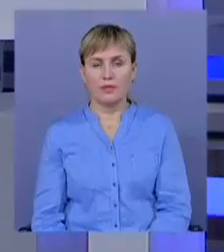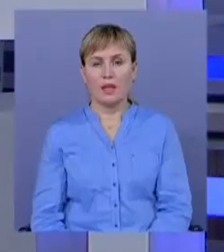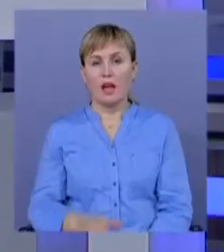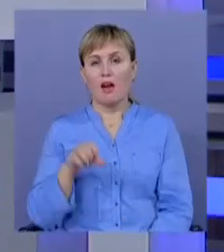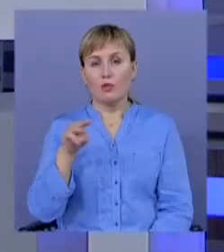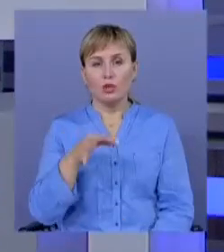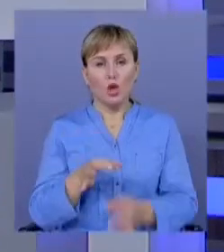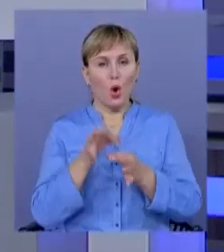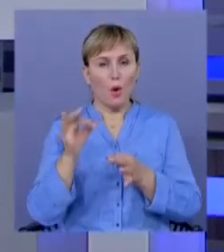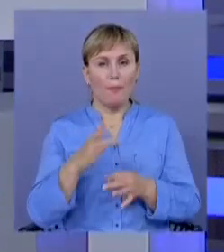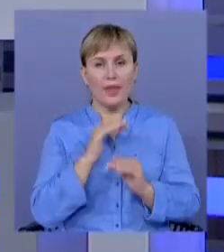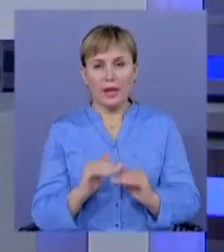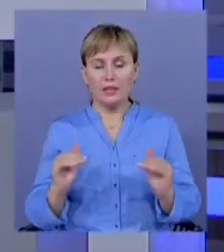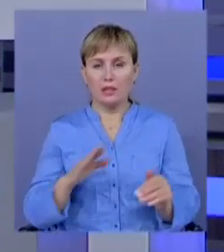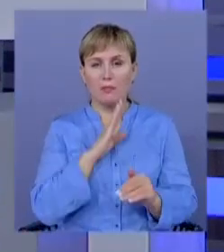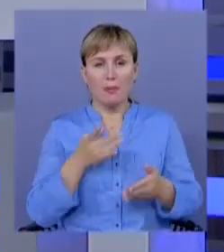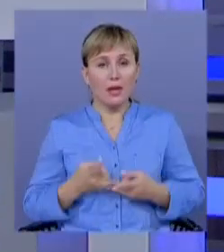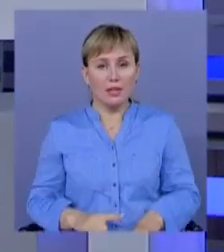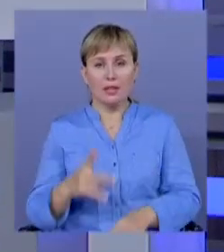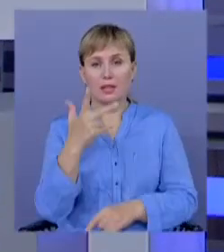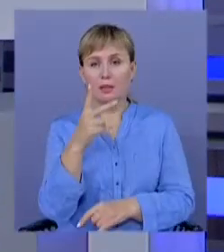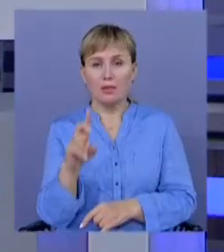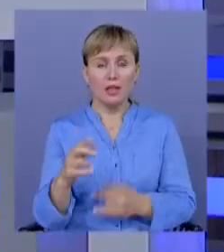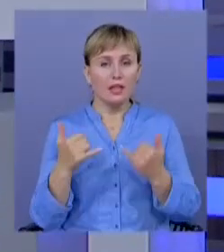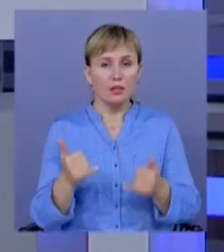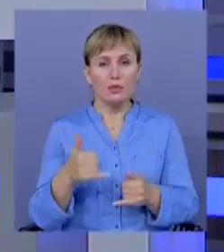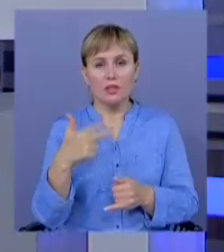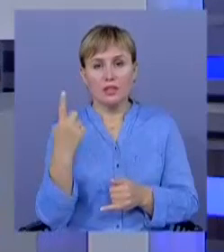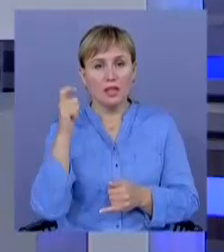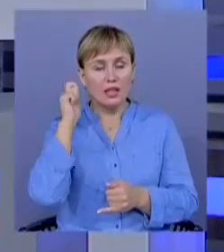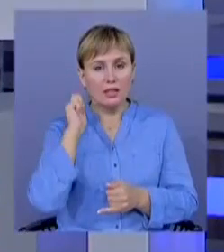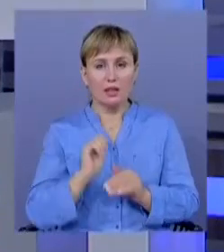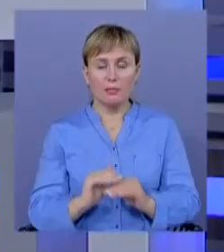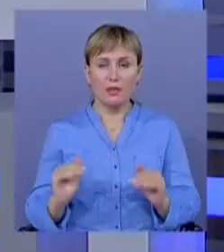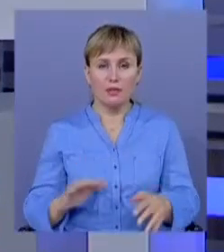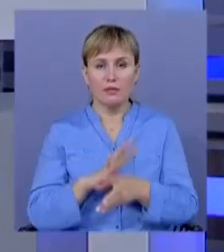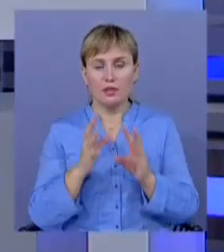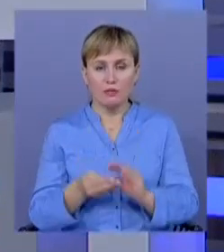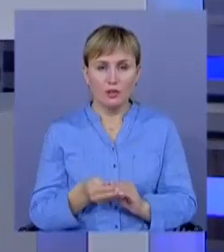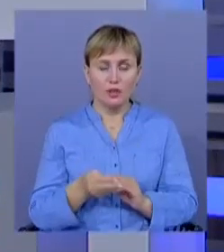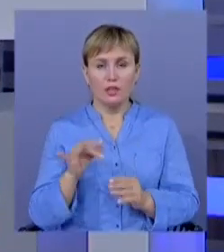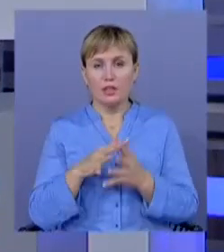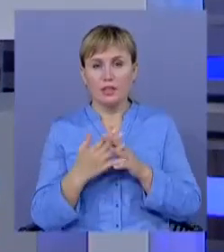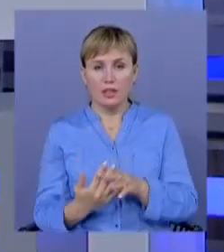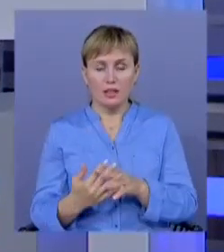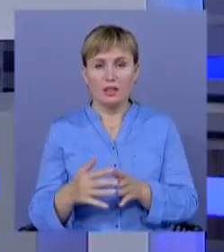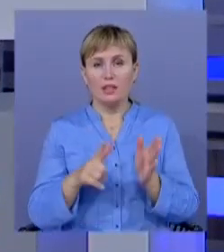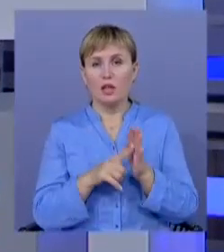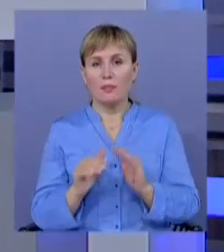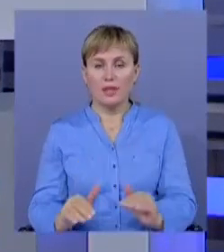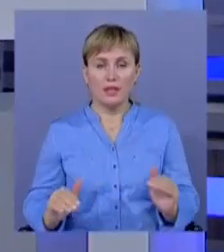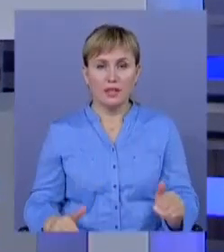А в Туркестанской области многодетная мама родила тройняшек. Теперь у 31-летней Мирамгуль Мамбетовой из села Шардара 7